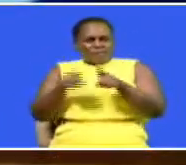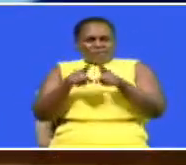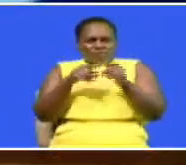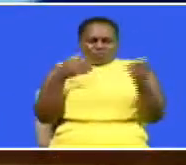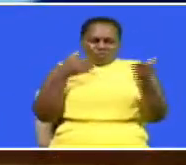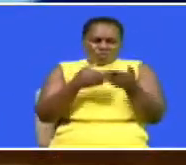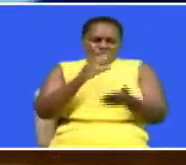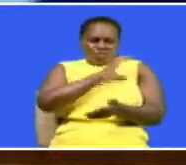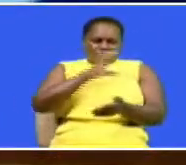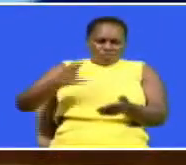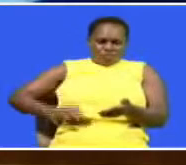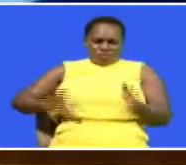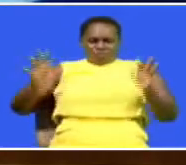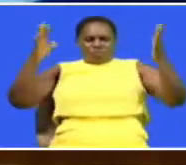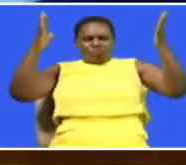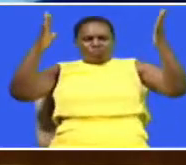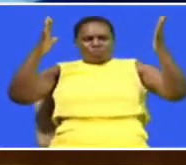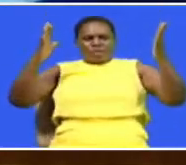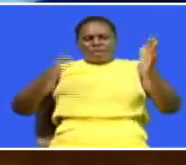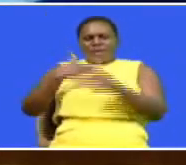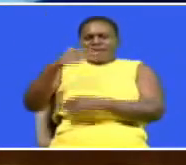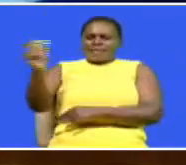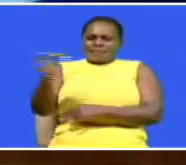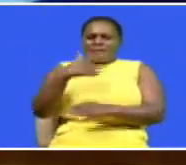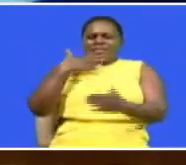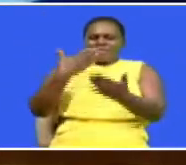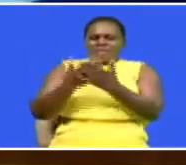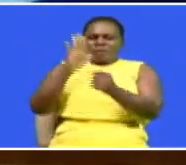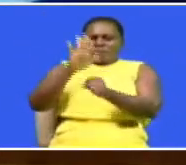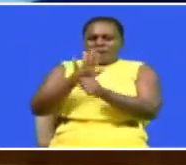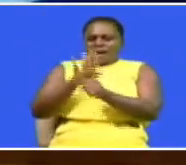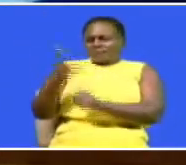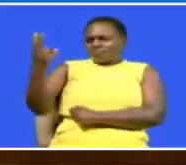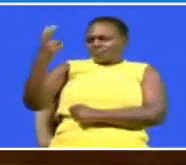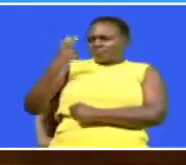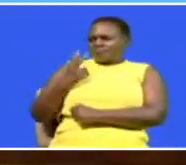into the festivities next month. Thank you so much for watching Checkpoint.